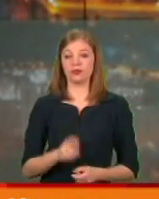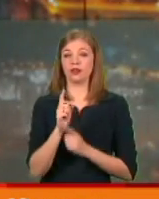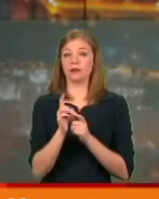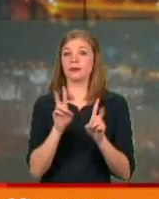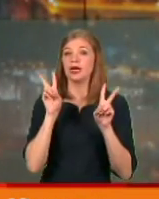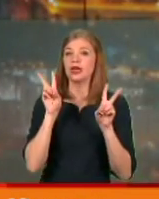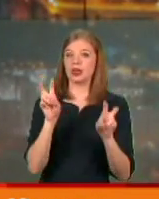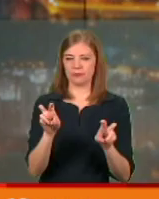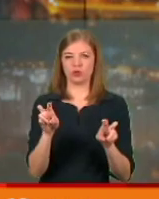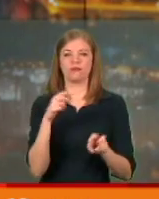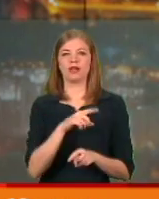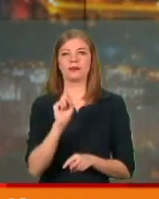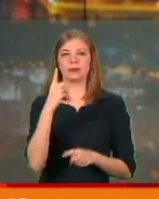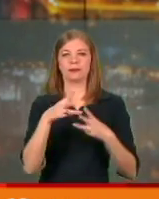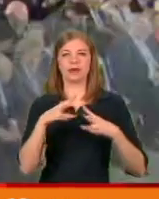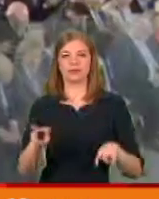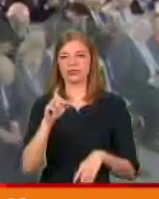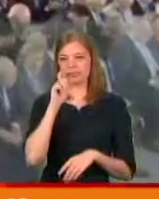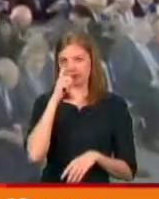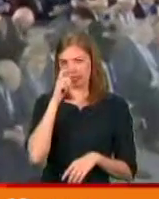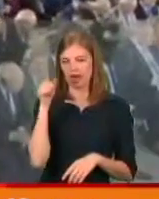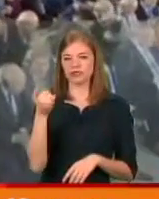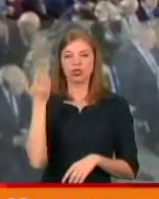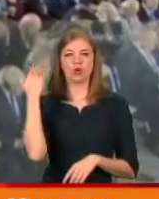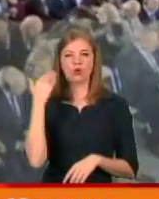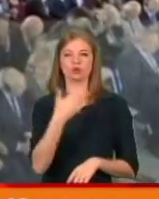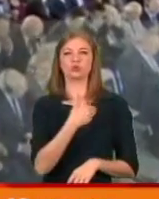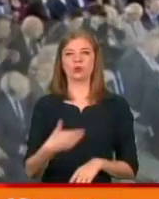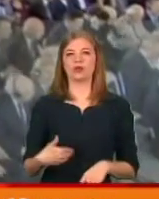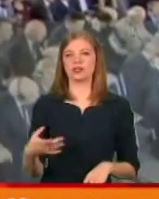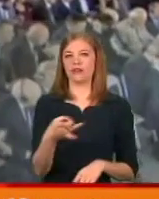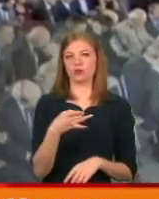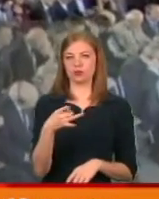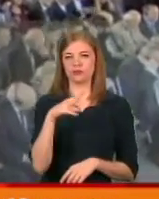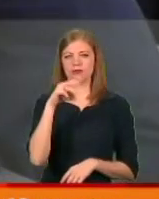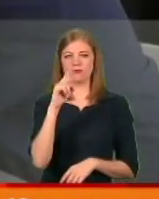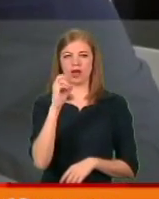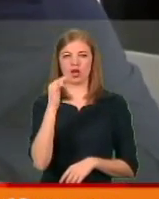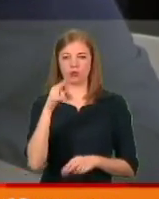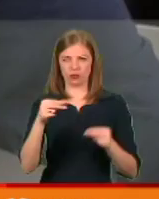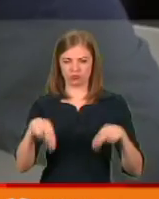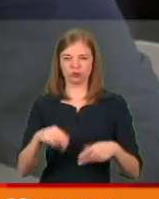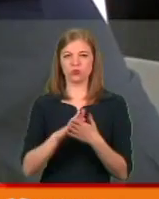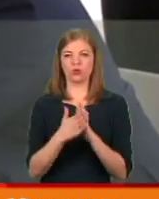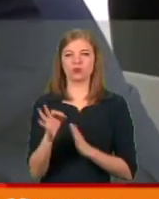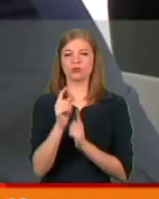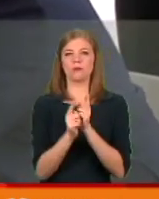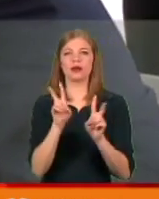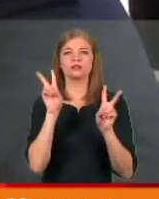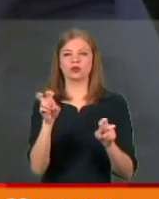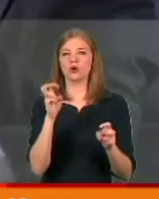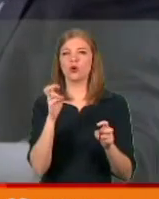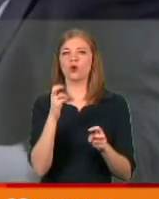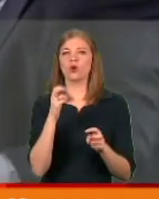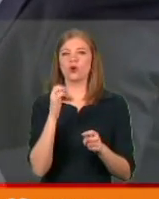перейменували попри все. Прем'єр-міністри Греції та колишньої Югославської республіки Македонія підписали угоду про перейменування